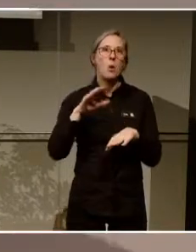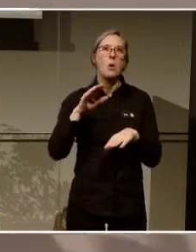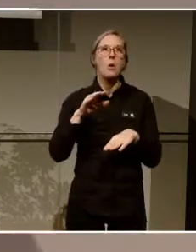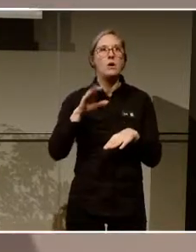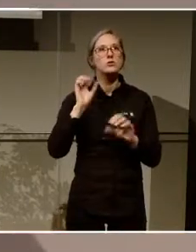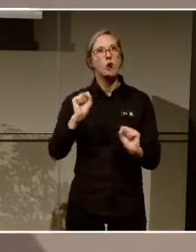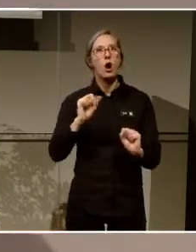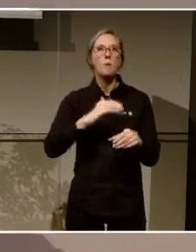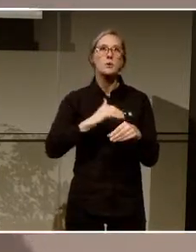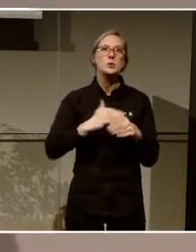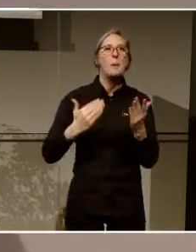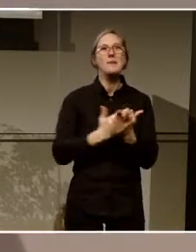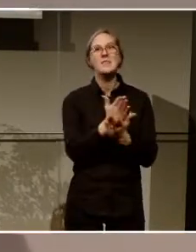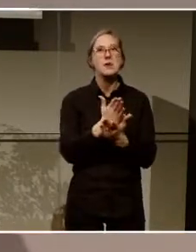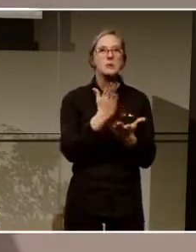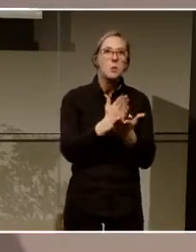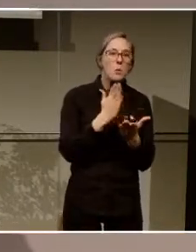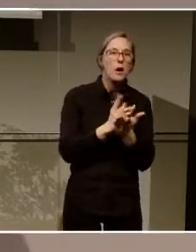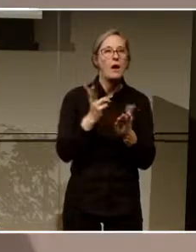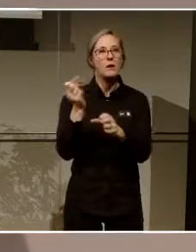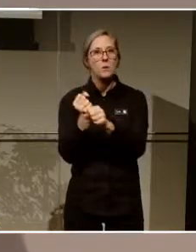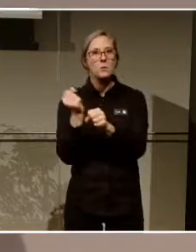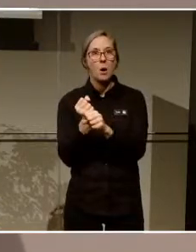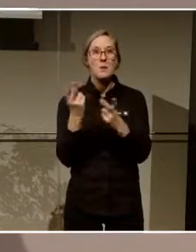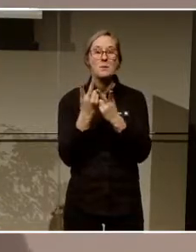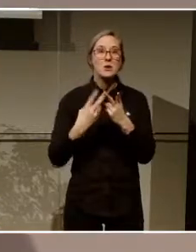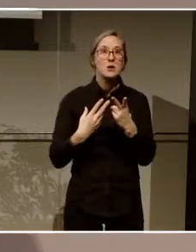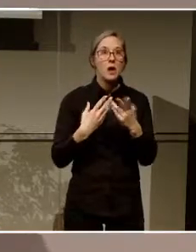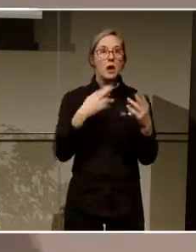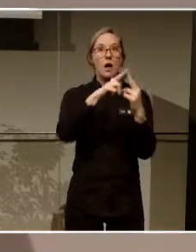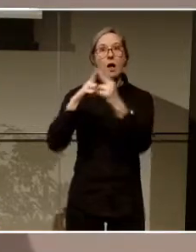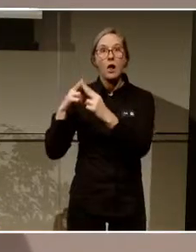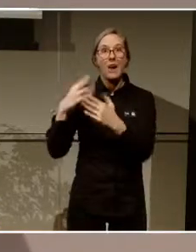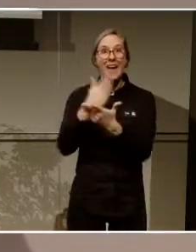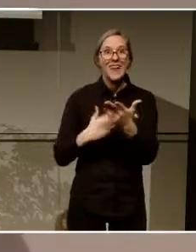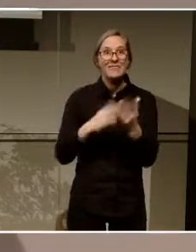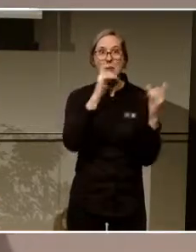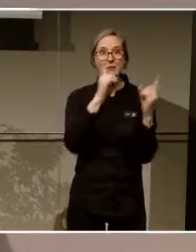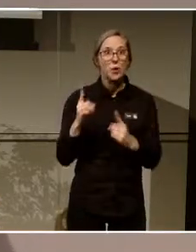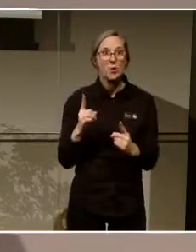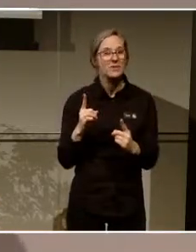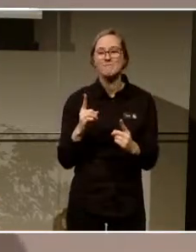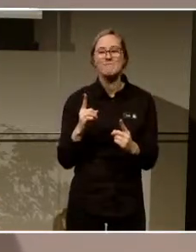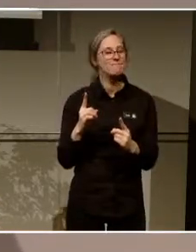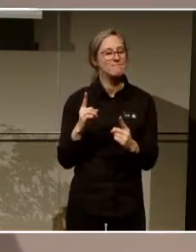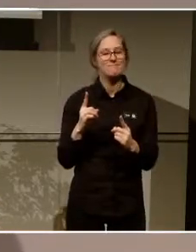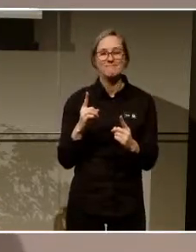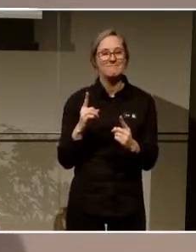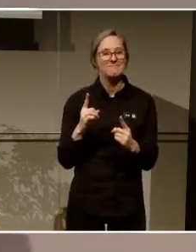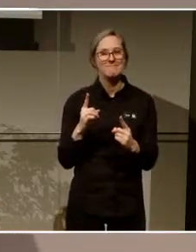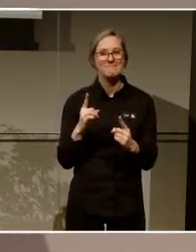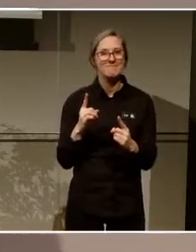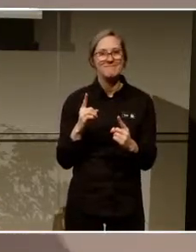via skolan och via jobbet, då når ni inte ens hälften av befolkningen den